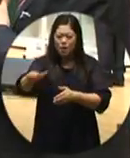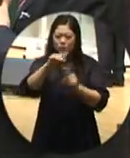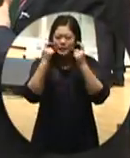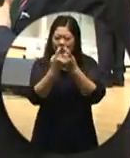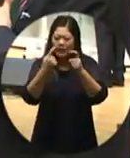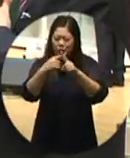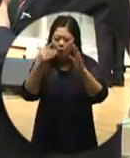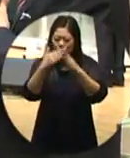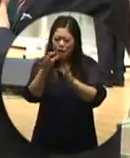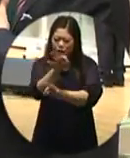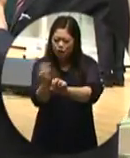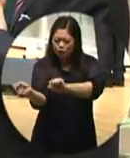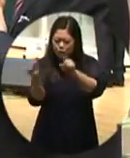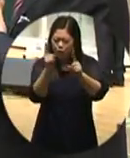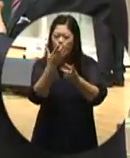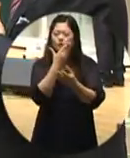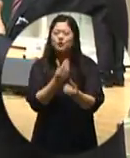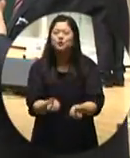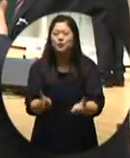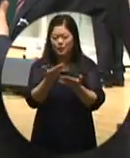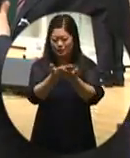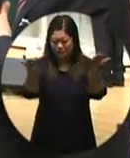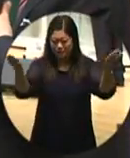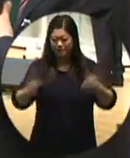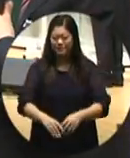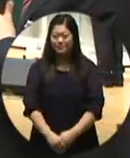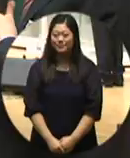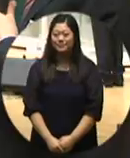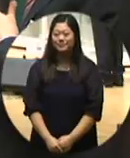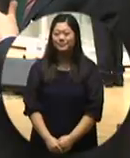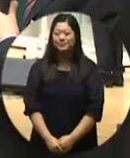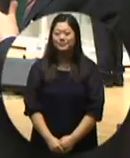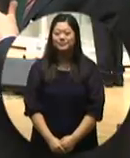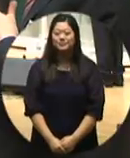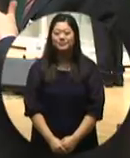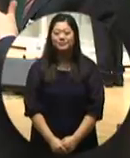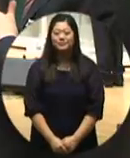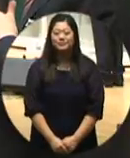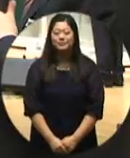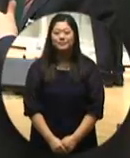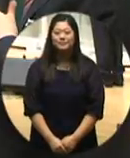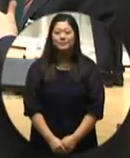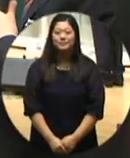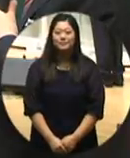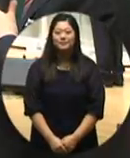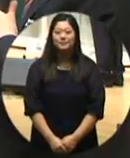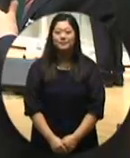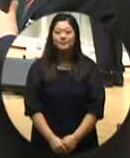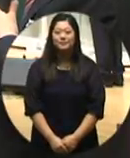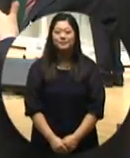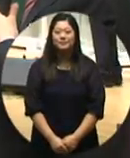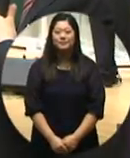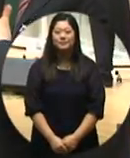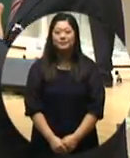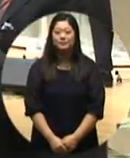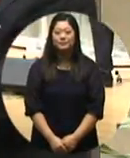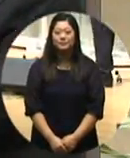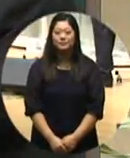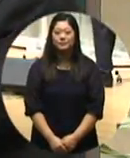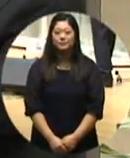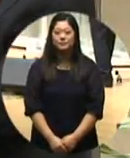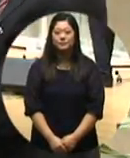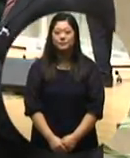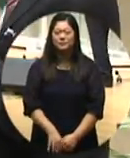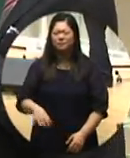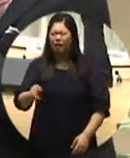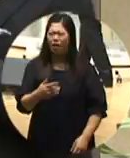넘쳐나기를 주의 이름으로 축복합니다. I bless all of the churches that are grabbing hold of this covenant that God will pour upon you financial blessing for world evangelization. 확실합니다. 이 걱정은 할